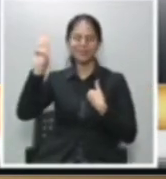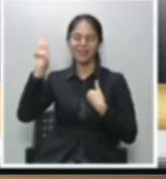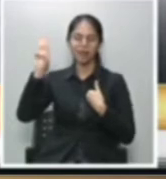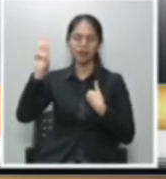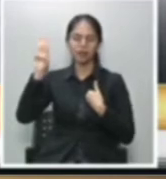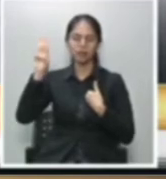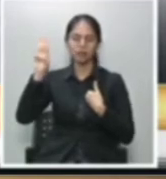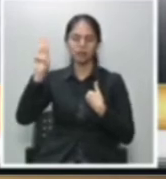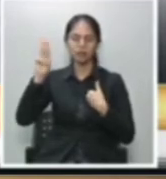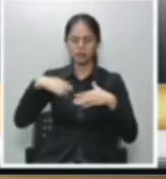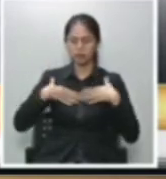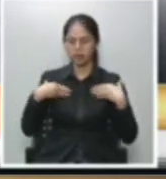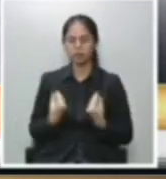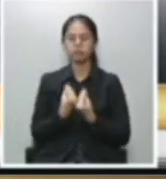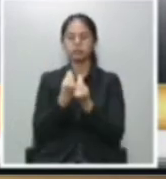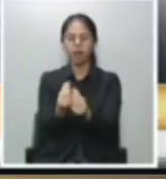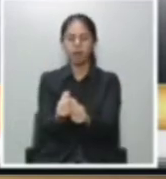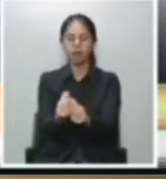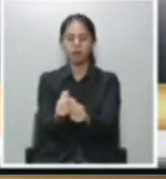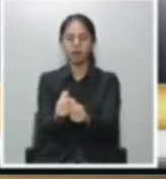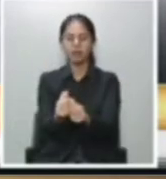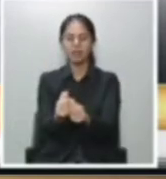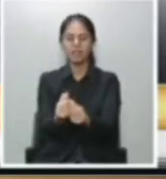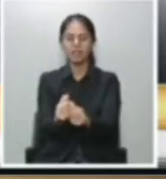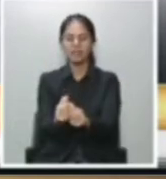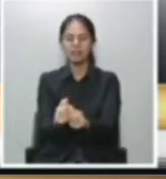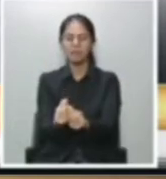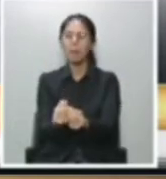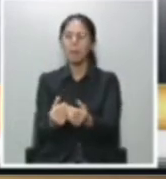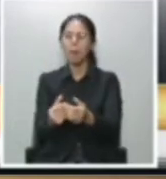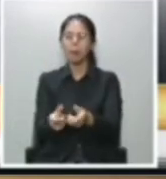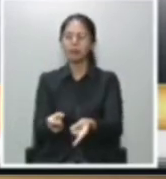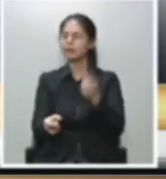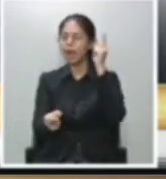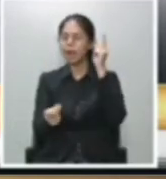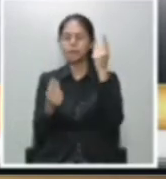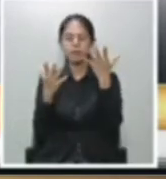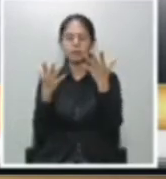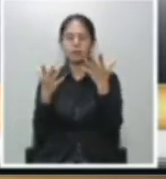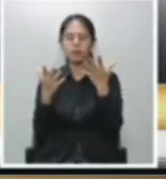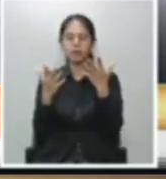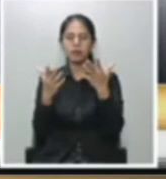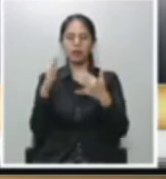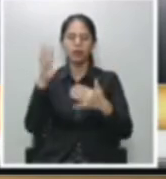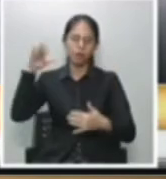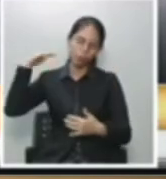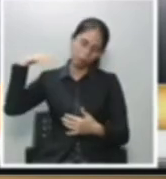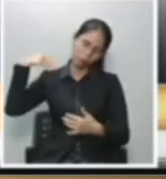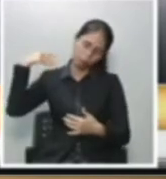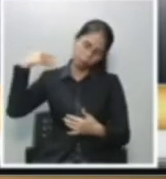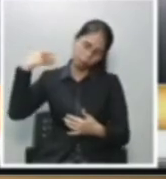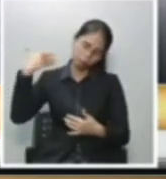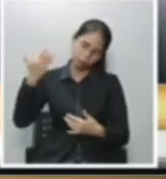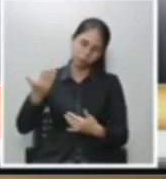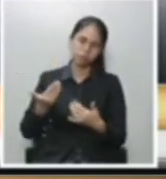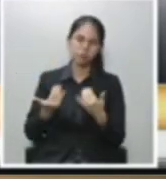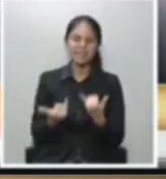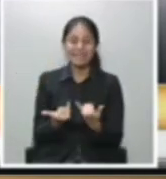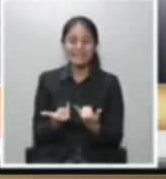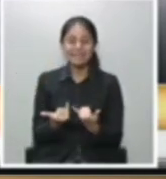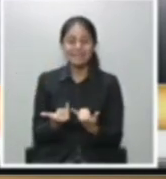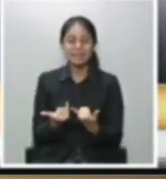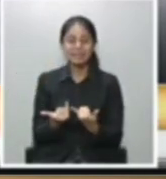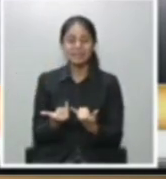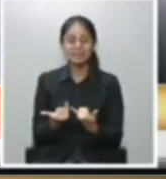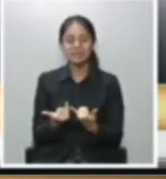อคืนความสุขอีกไม่นานการยึดอำนาจผ่านไปแล้วระยะนี้อยู่ในระหว่าง